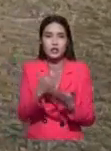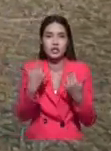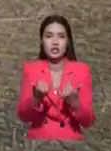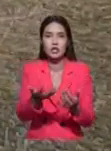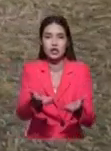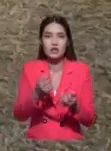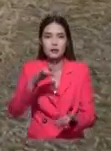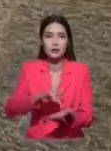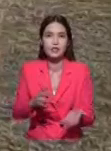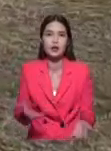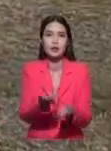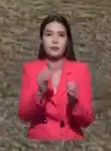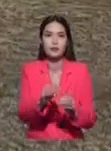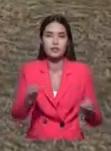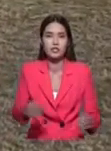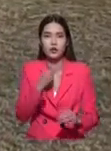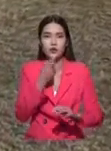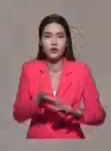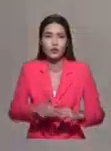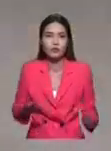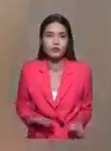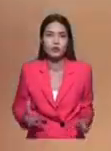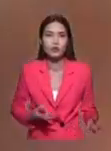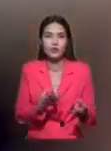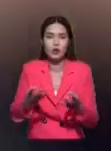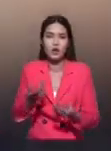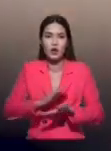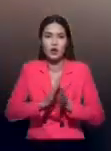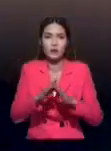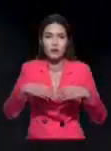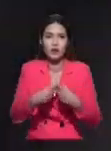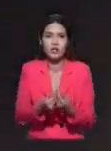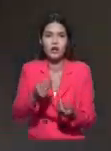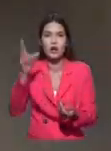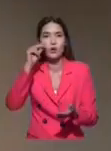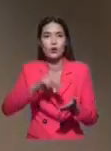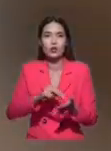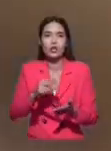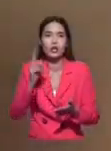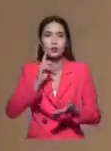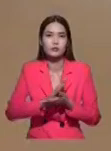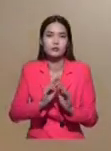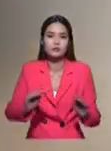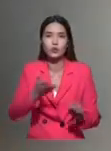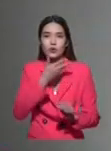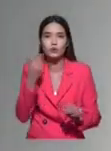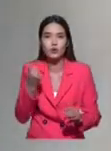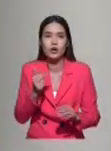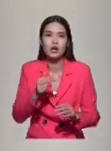забрали в Центр поддержки детей, оказавшихся в трудной жизненной ситуации. К слову, семья состояла на учете как неблагополучная